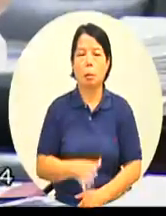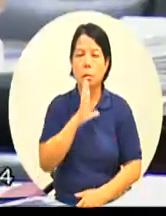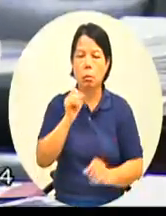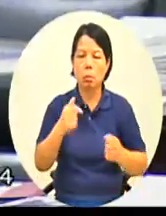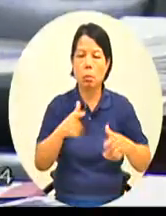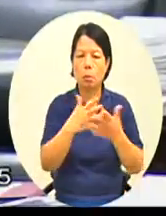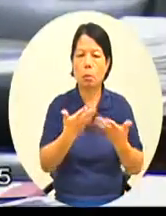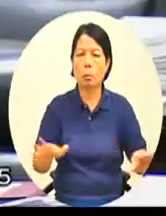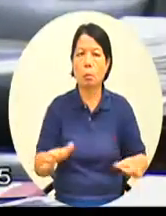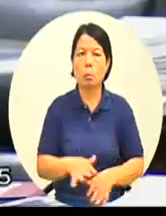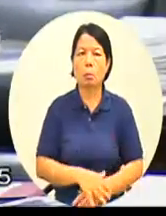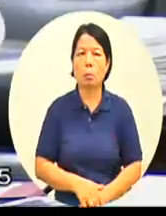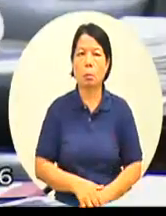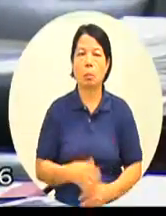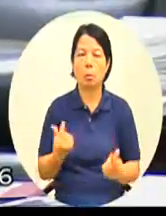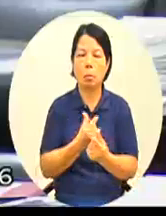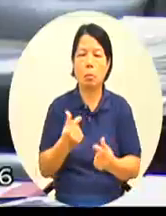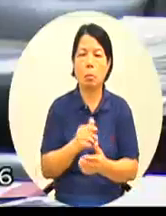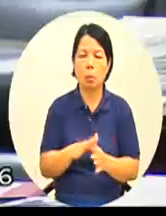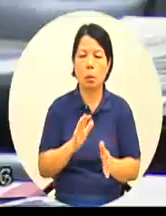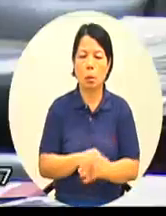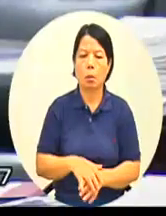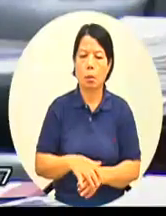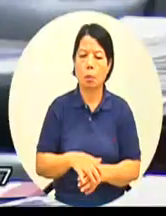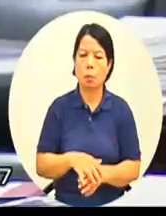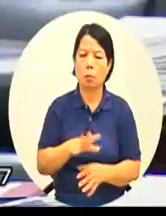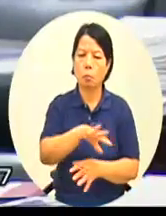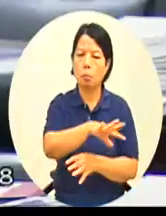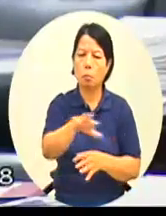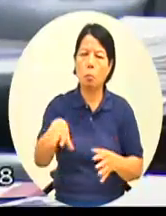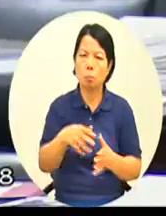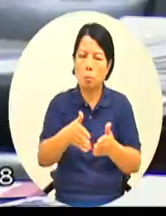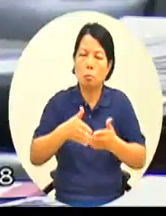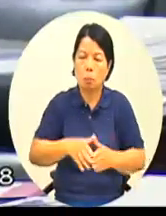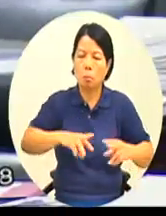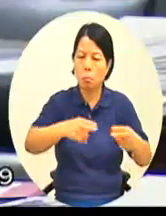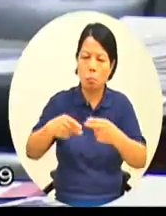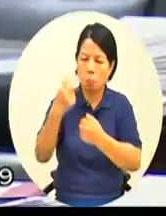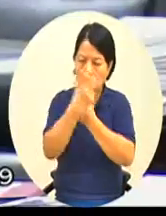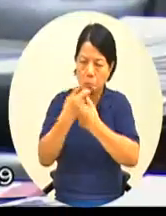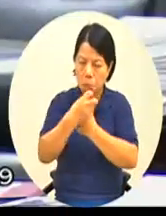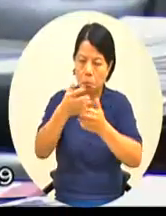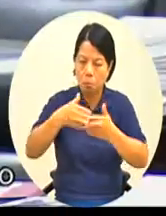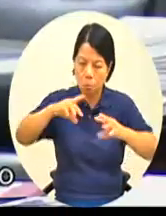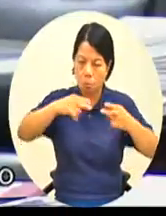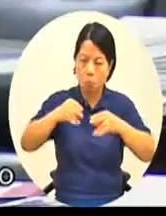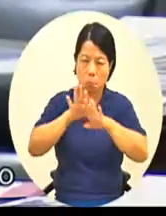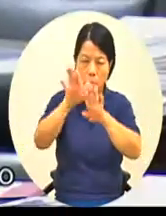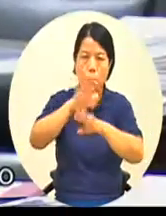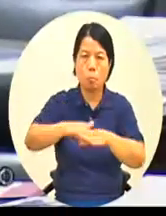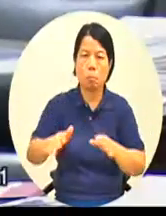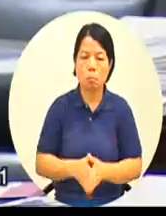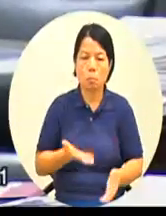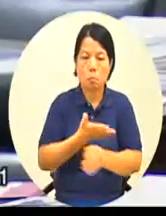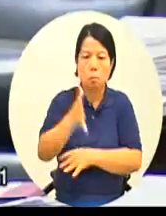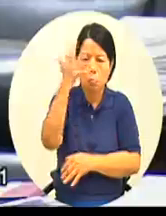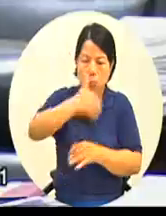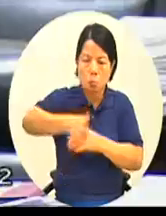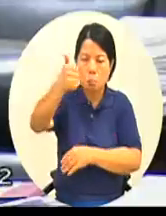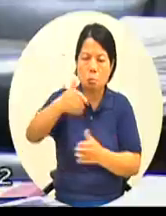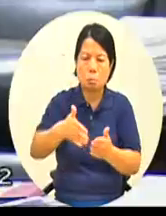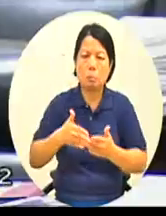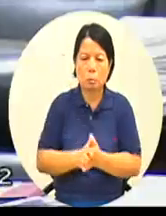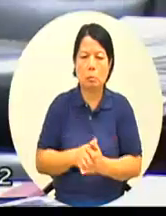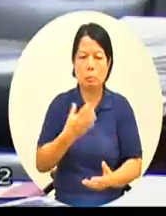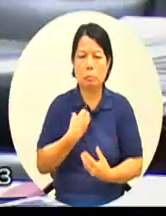多的，好像让我们觉得很多的环节是有需要去检讨跟改进的，不然你让业者无所适从，包